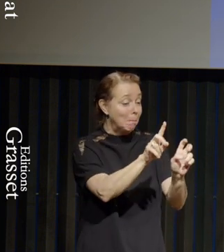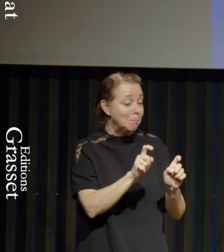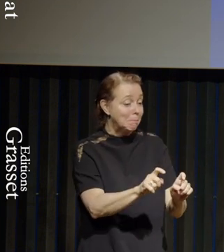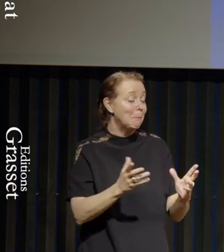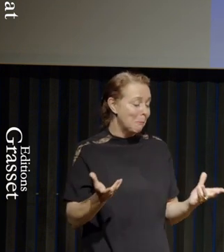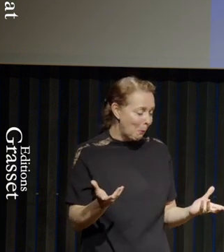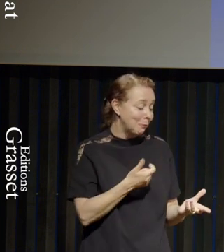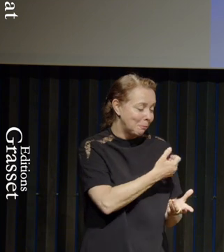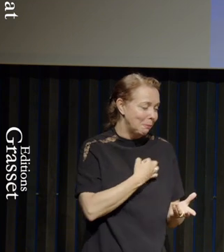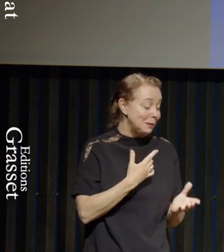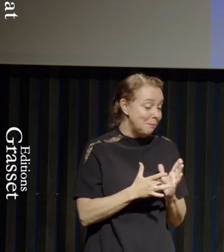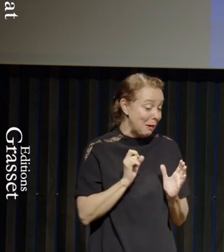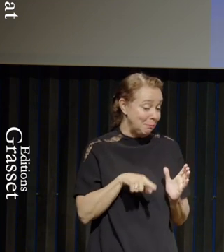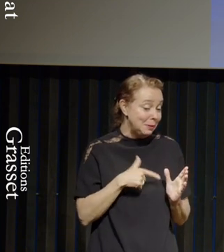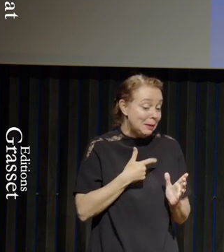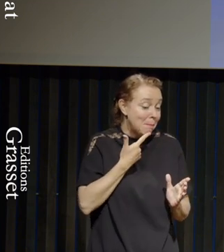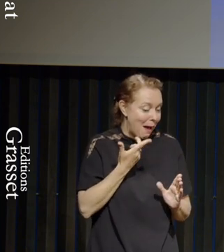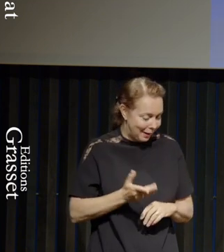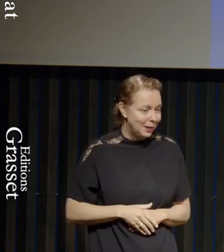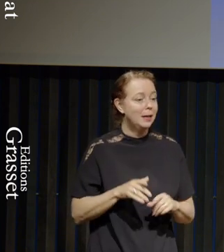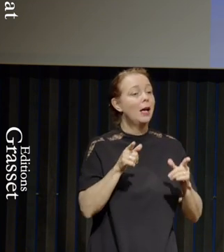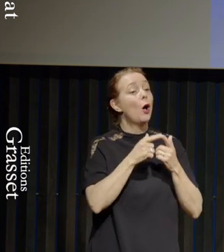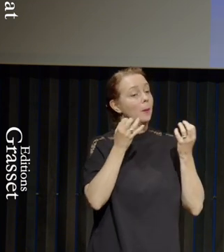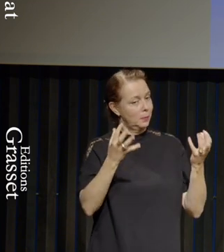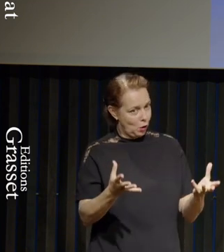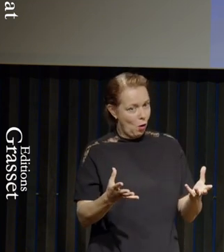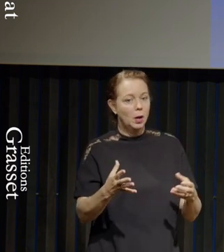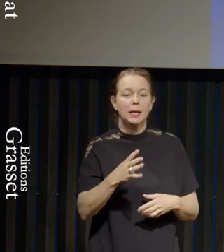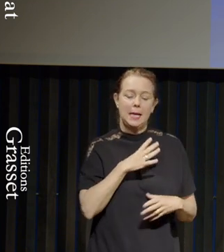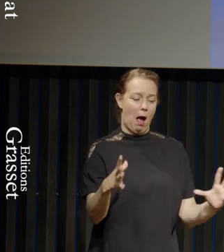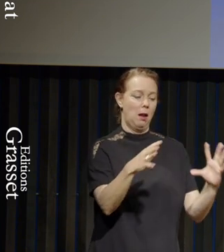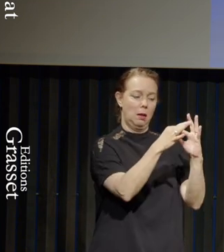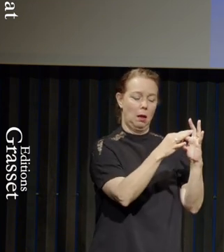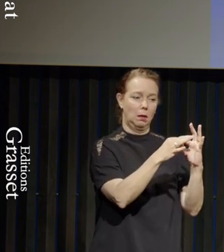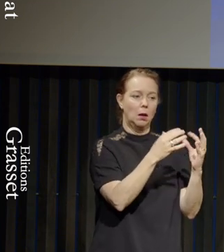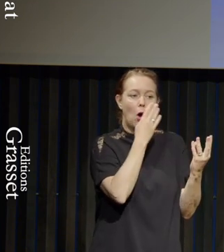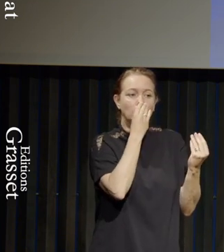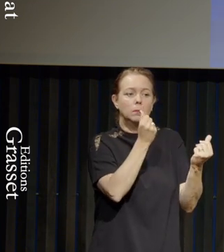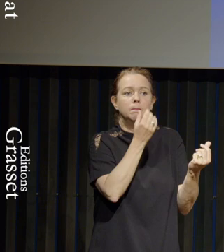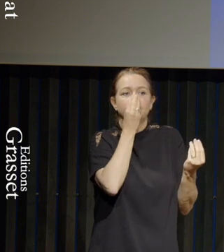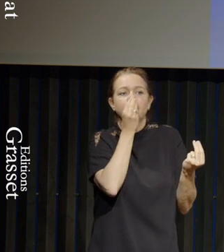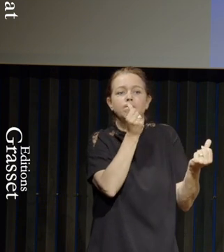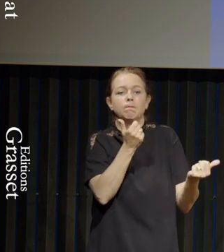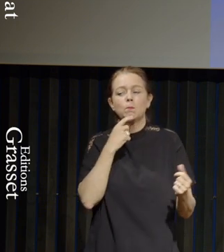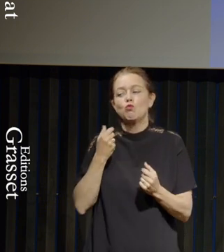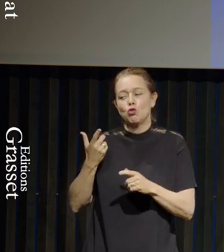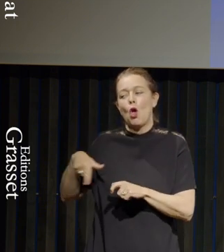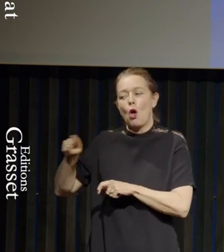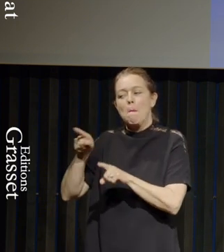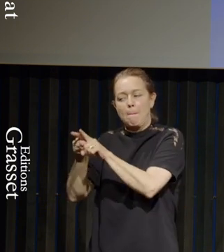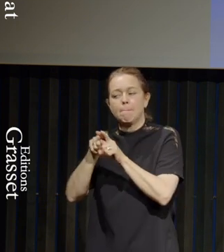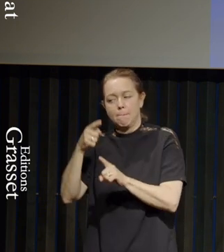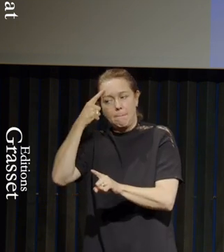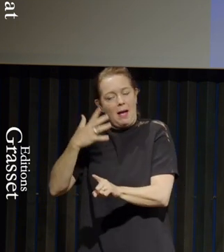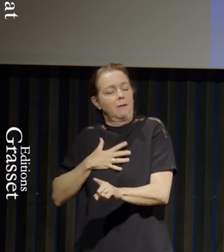encore une fois, on y va à la fois avec l'intuition qu'il y a bien un lien, c'est une intuition largement partagée, on y